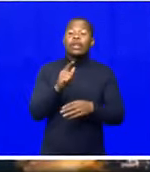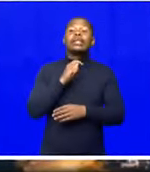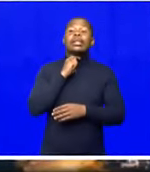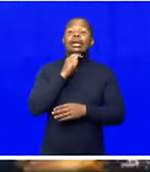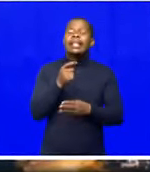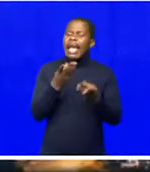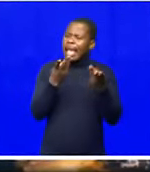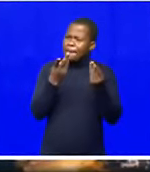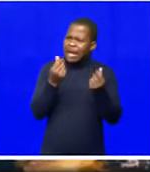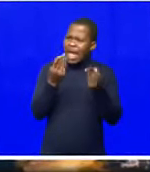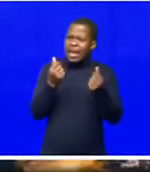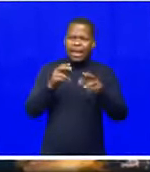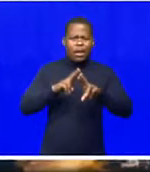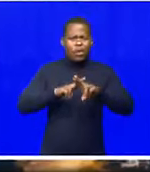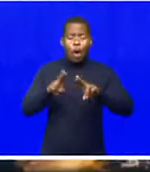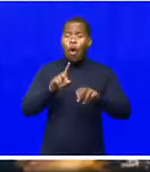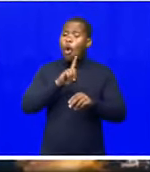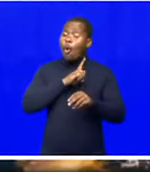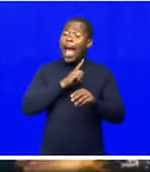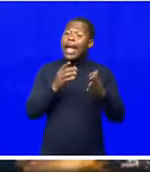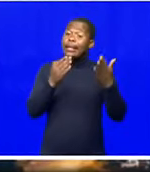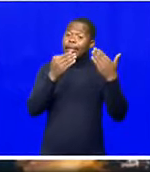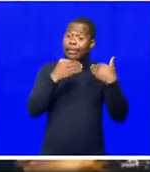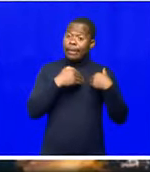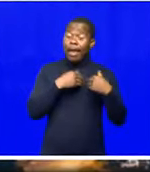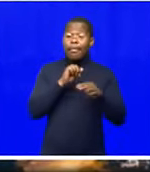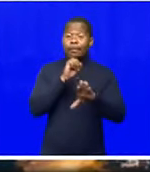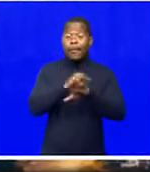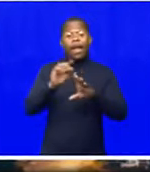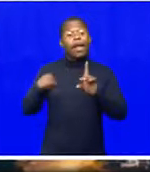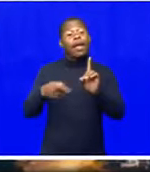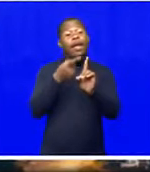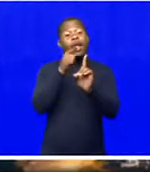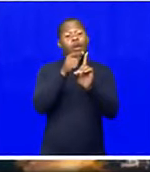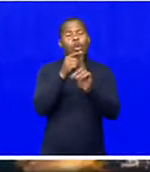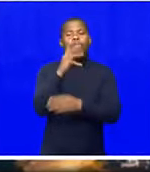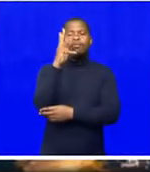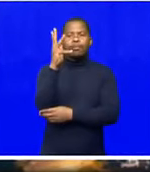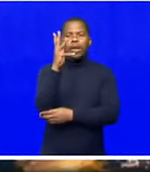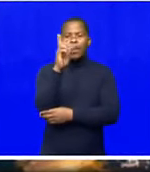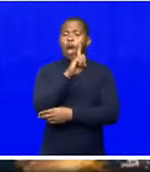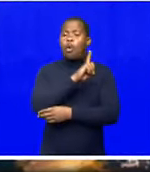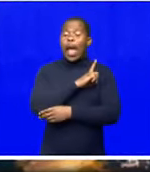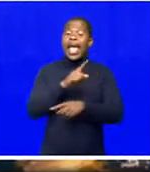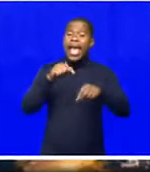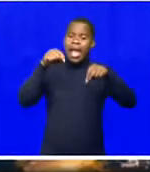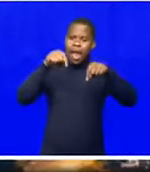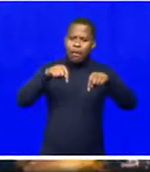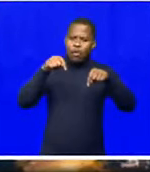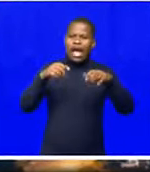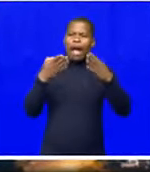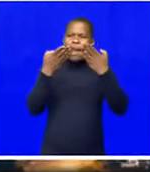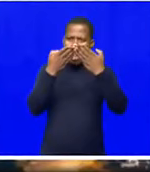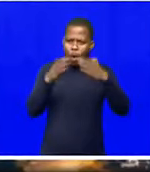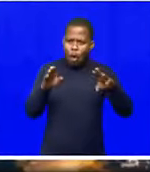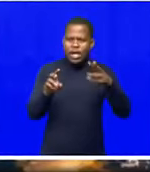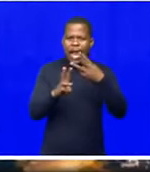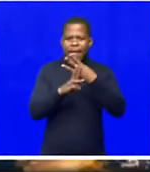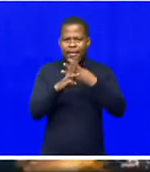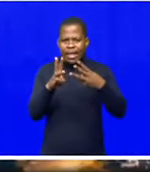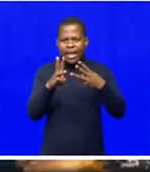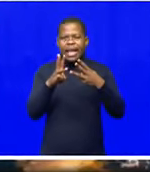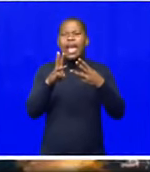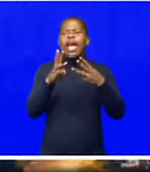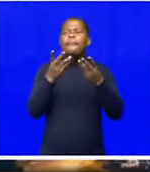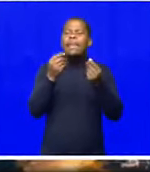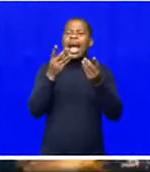kuze batawuphepha. Dlamini ushito loku nakasukumisa liviki lekulwa nekukhwabanisa imali ngalesine. Sicubulo salonyaka sithi